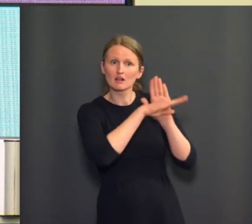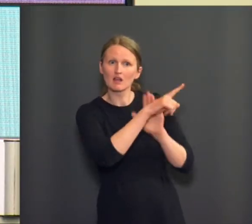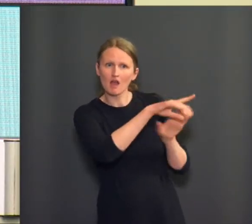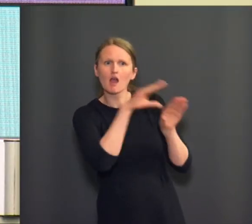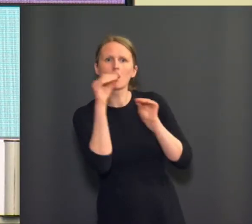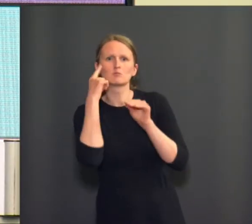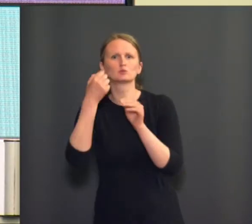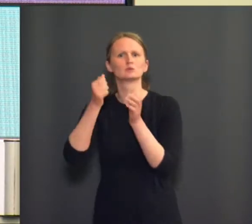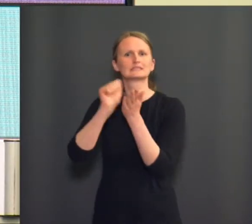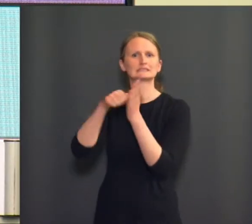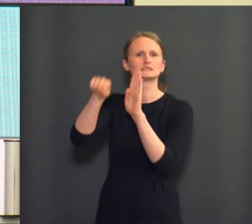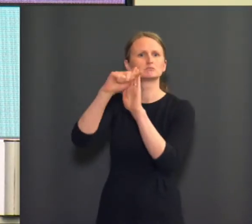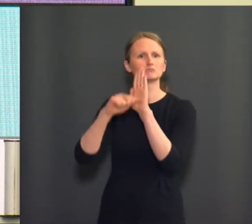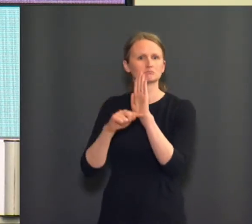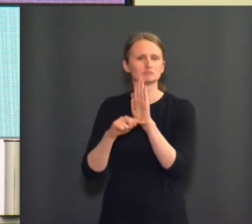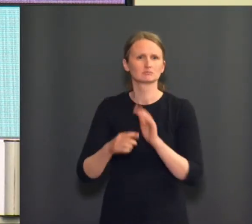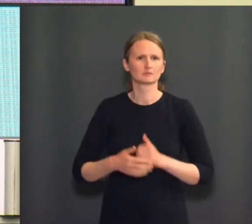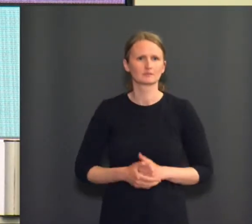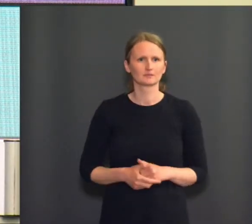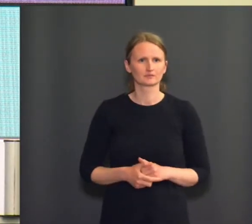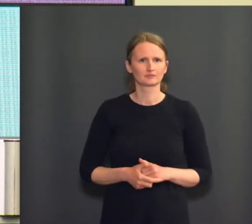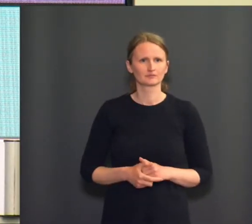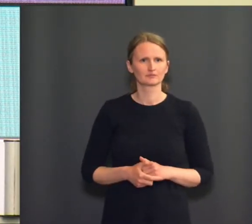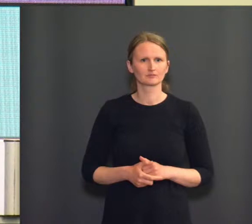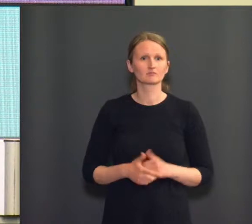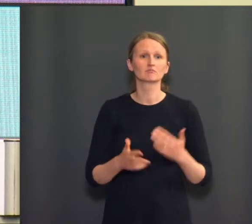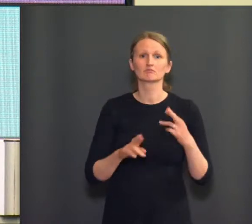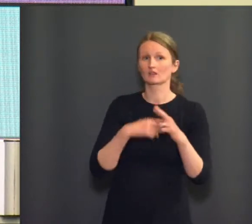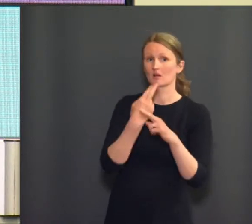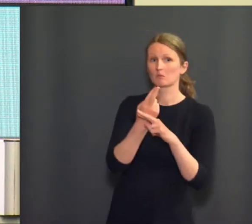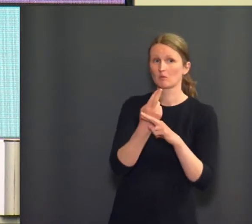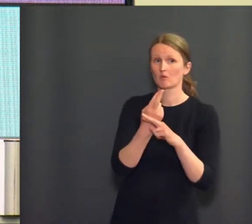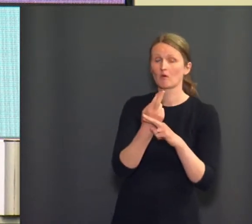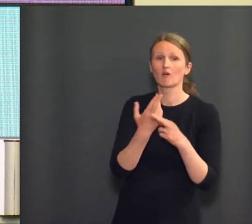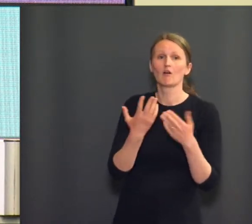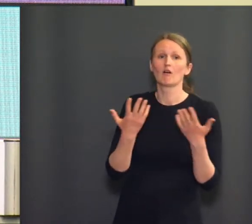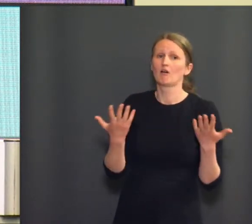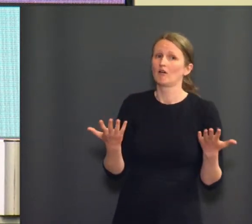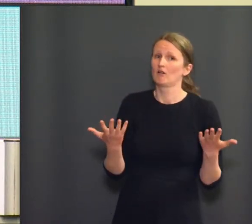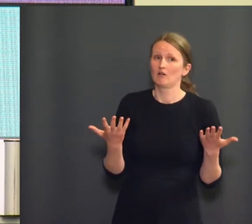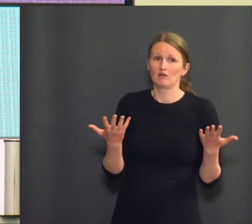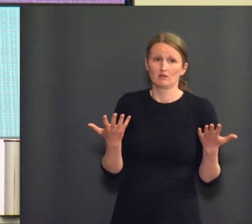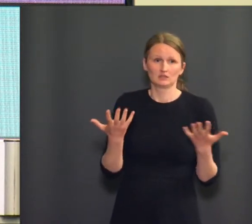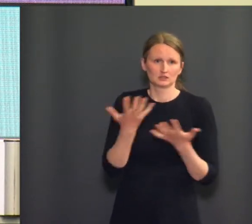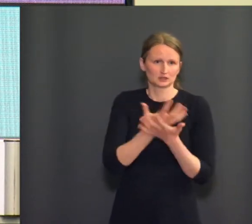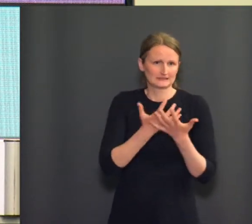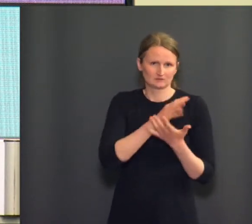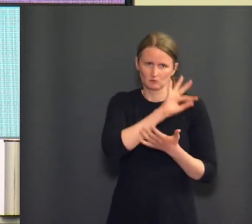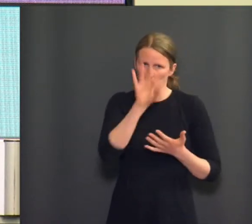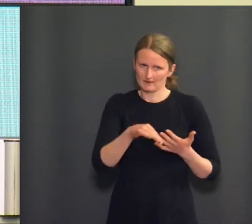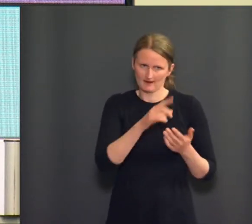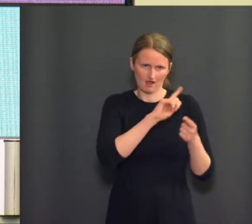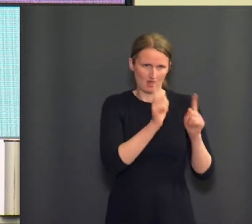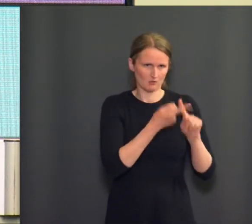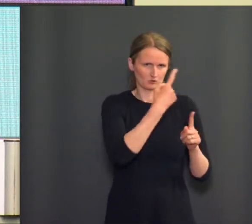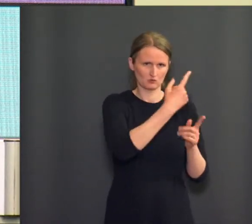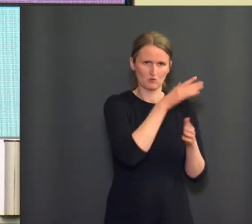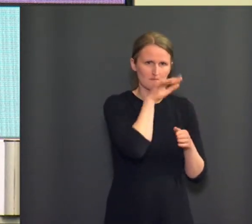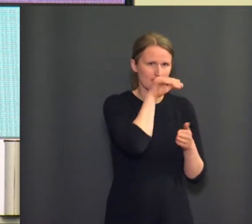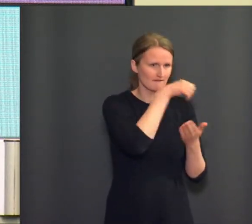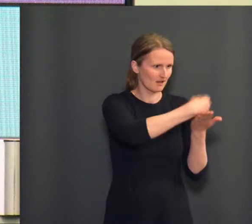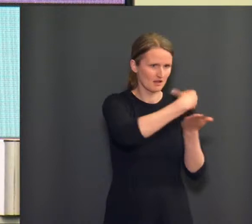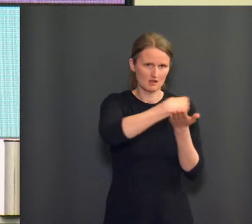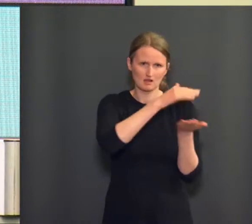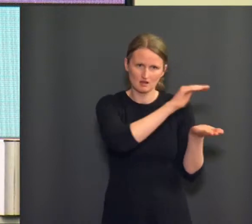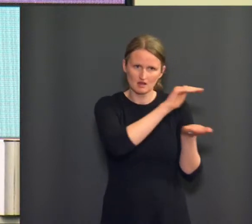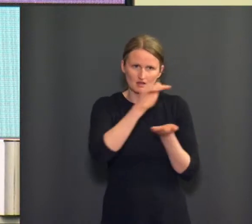Alors, tous ces paramètres sont bien sûr importants et nous donnent des indications simplement différentes. Le taux d'hospitalisation,